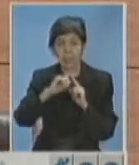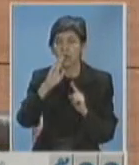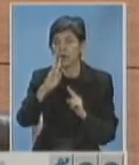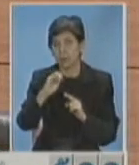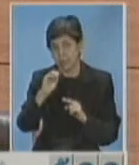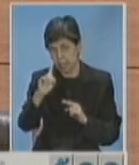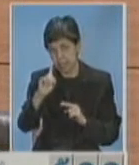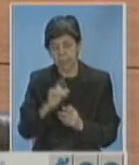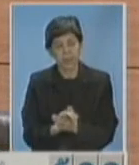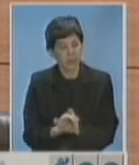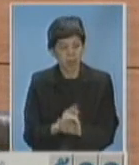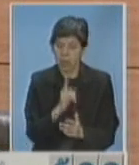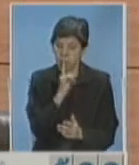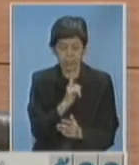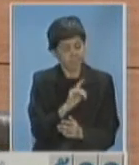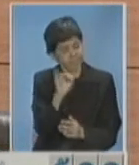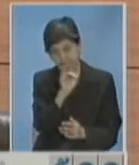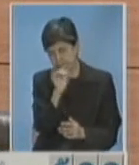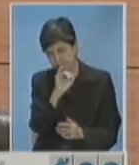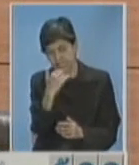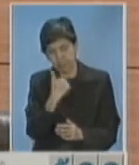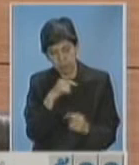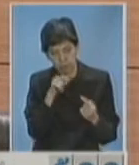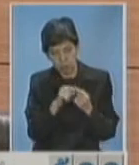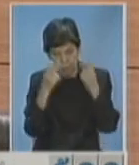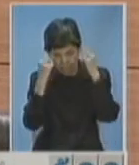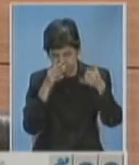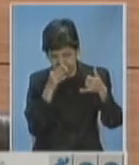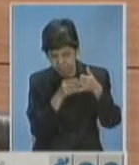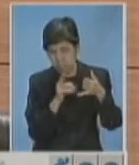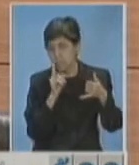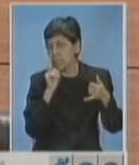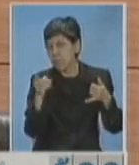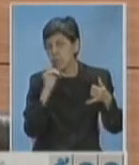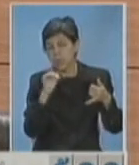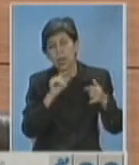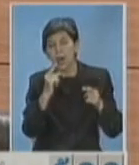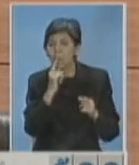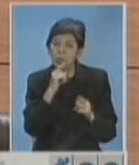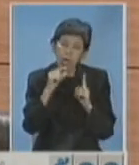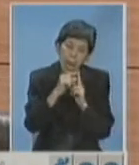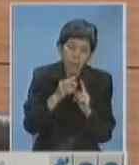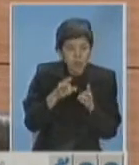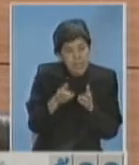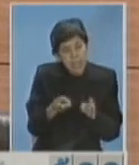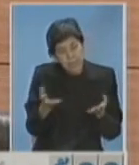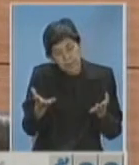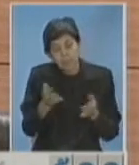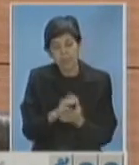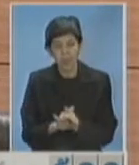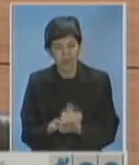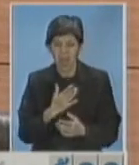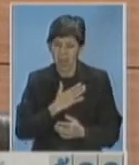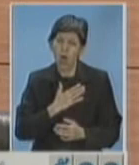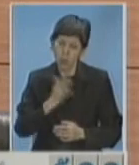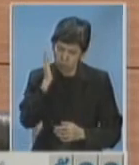61เป็นการใส่ร้ายเสียดสีท่านนายกรัฐมนตรีอย่างเห็นได้ชัดจะเล่นคำพูดจะใช้วิธีไหนเนี่ยเ